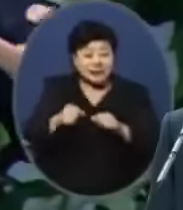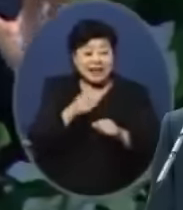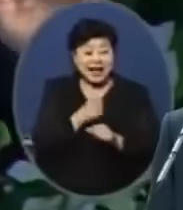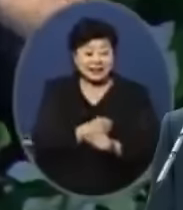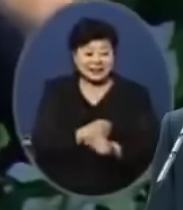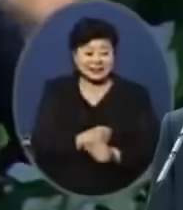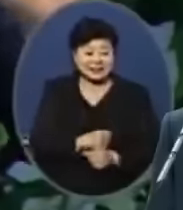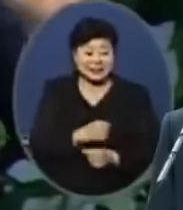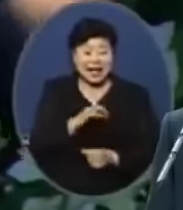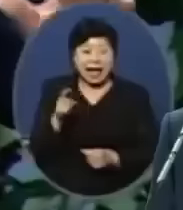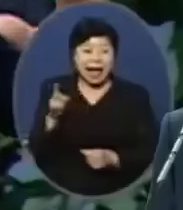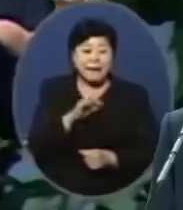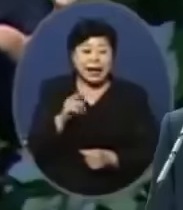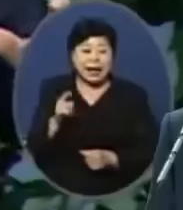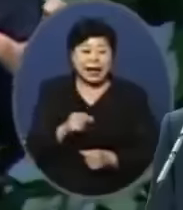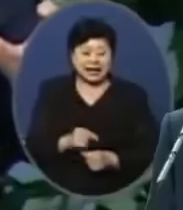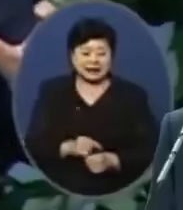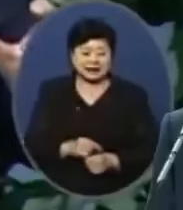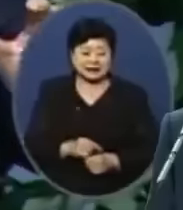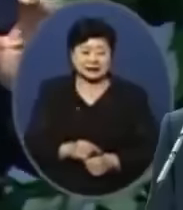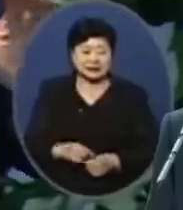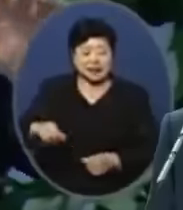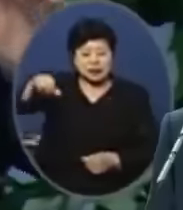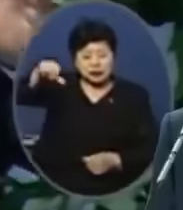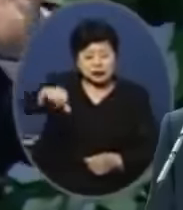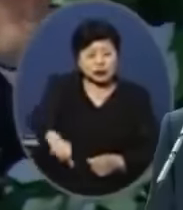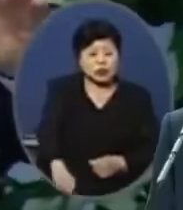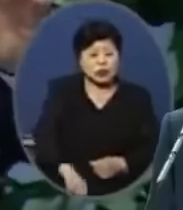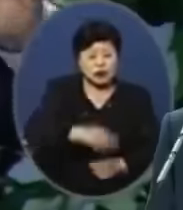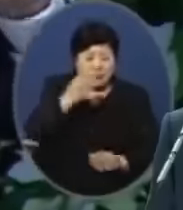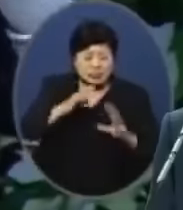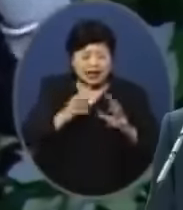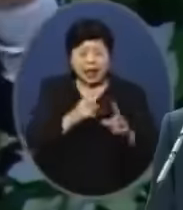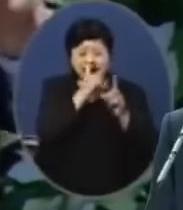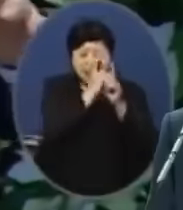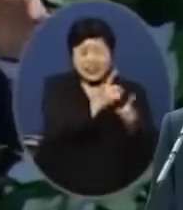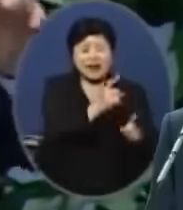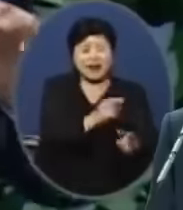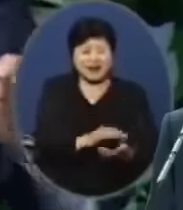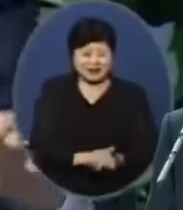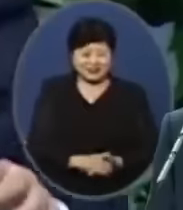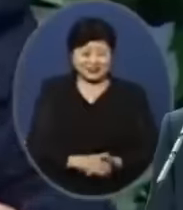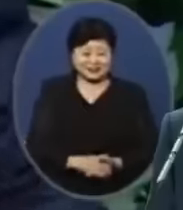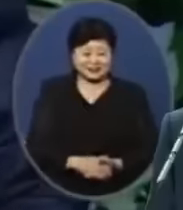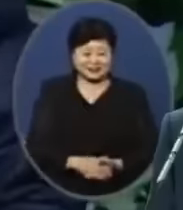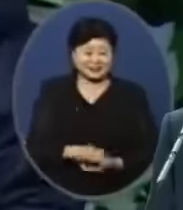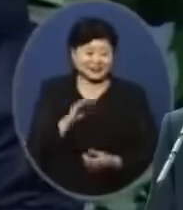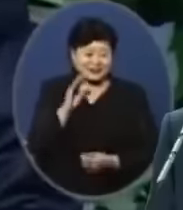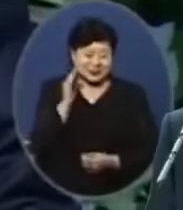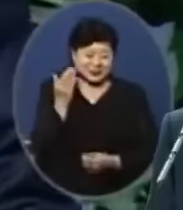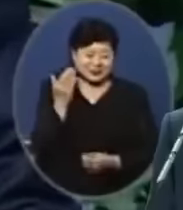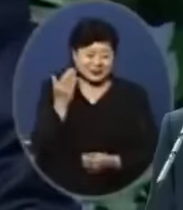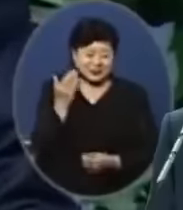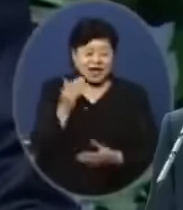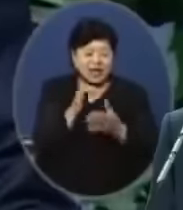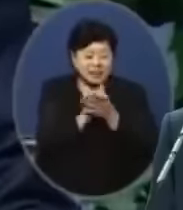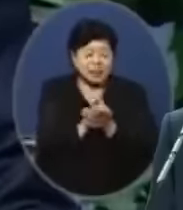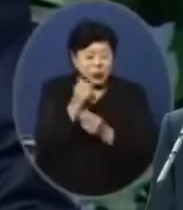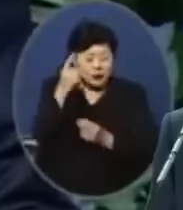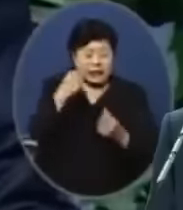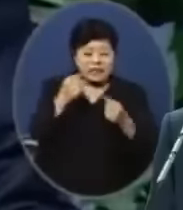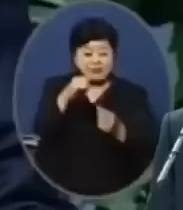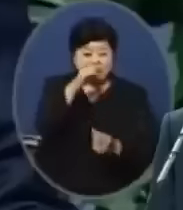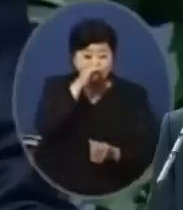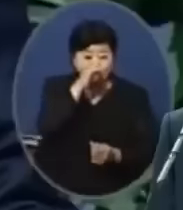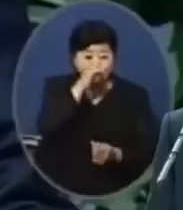역사하니까 아말렉은 쳐들어가는 이스라엘 백성을 감당하지 못하고 패망하고 마는 것입니다. 기도는 위대한 힘이